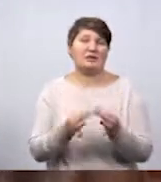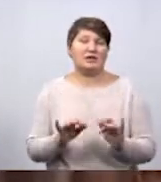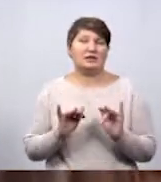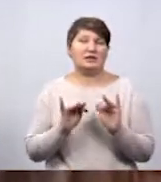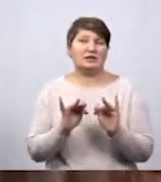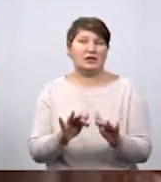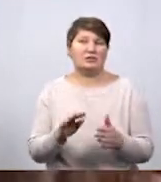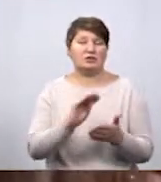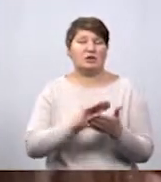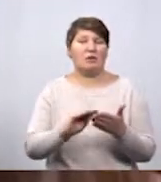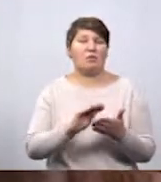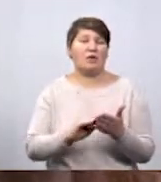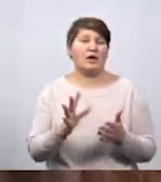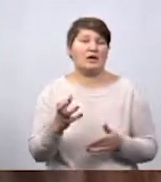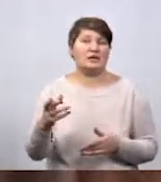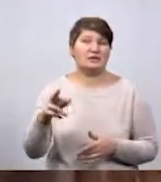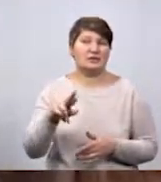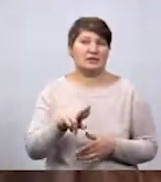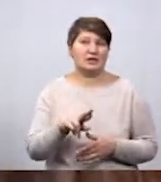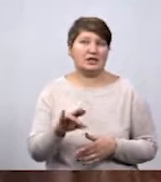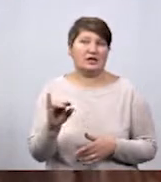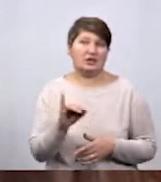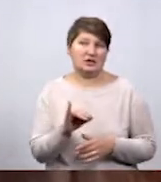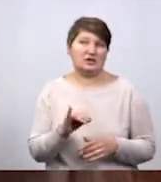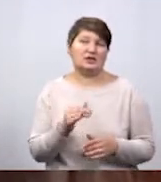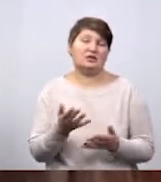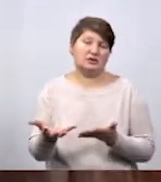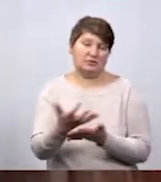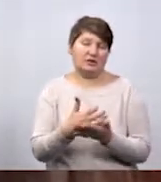поезія, це проза, це музика. І зібрати таким чином кожного.